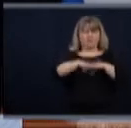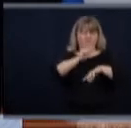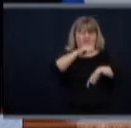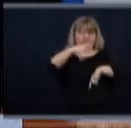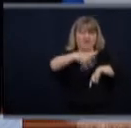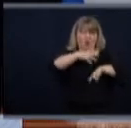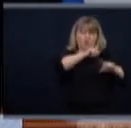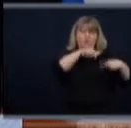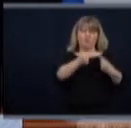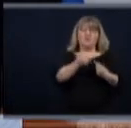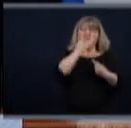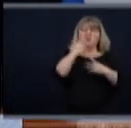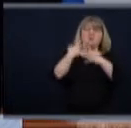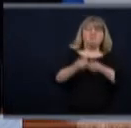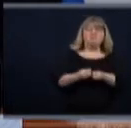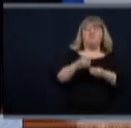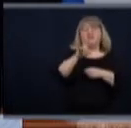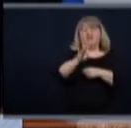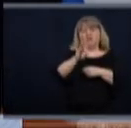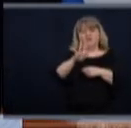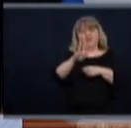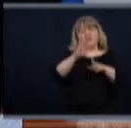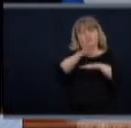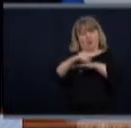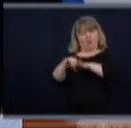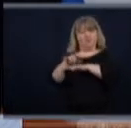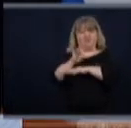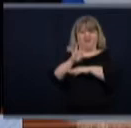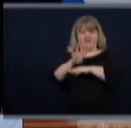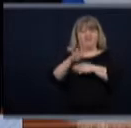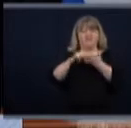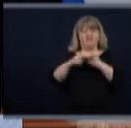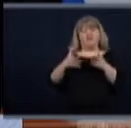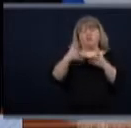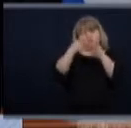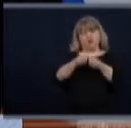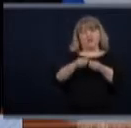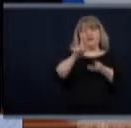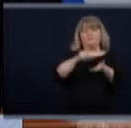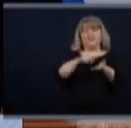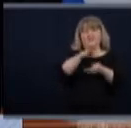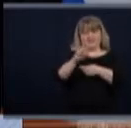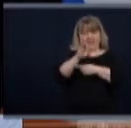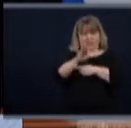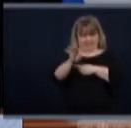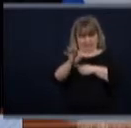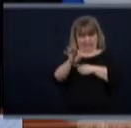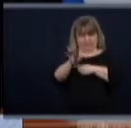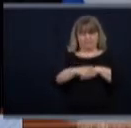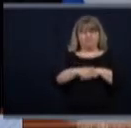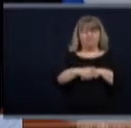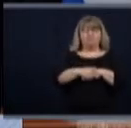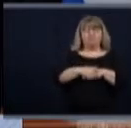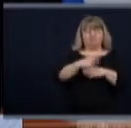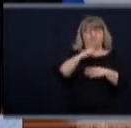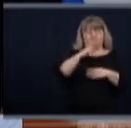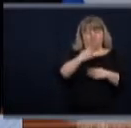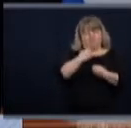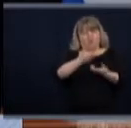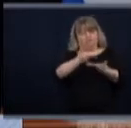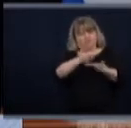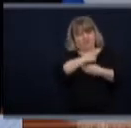a 84 nouveaux décès, un total de 1599. Donc, mes pensées sont avec